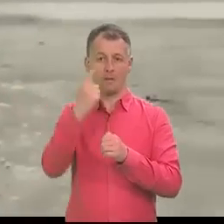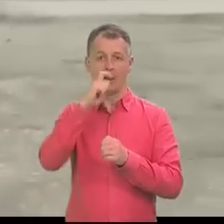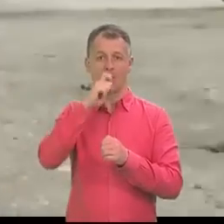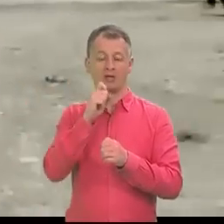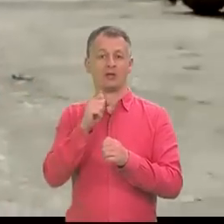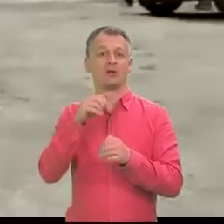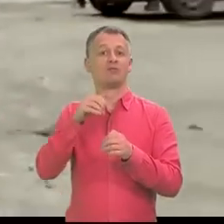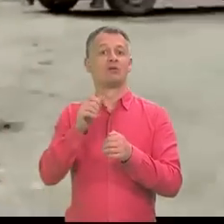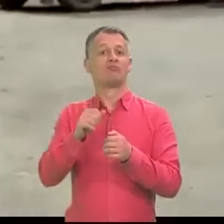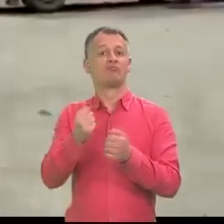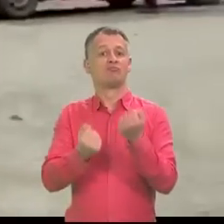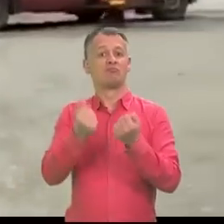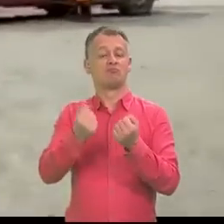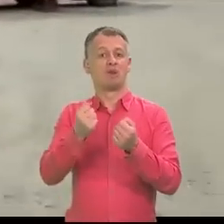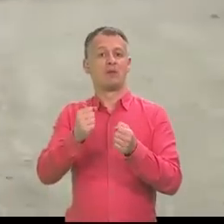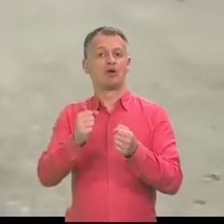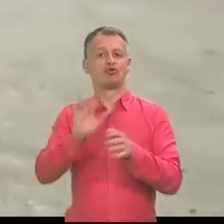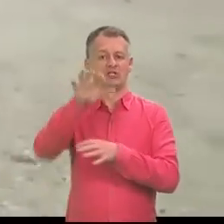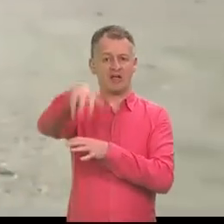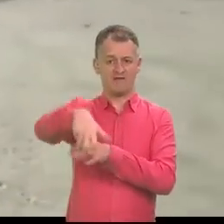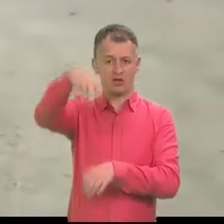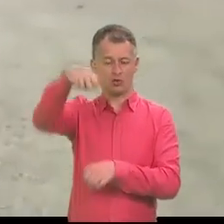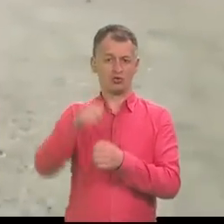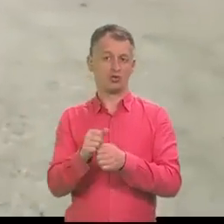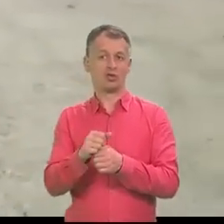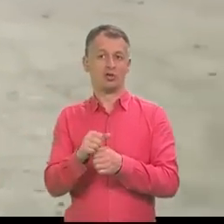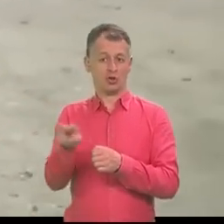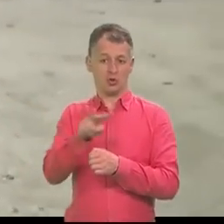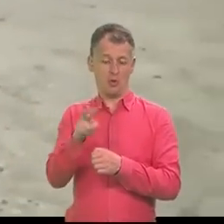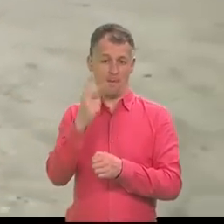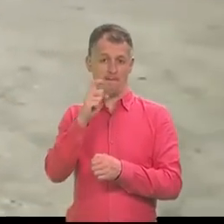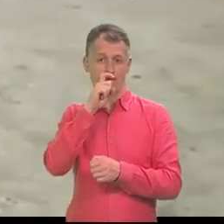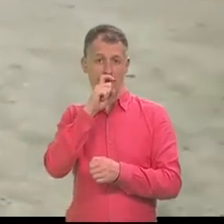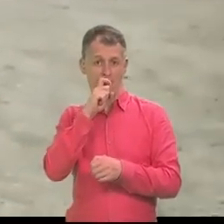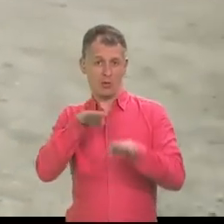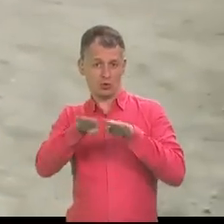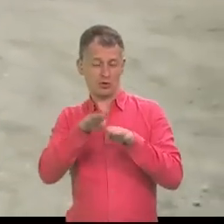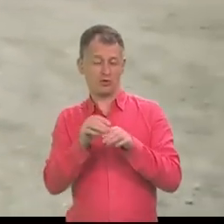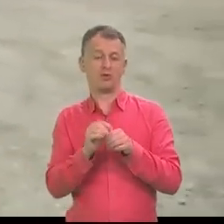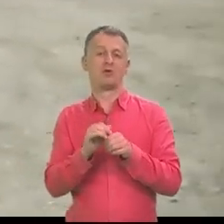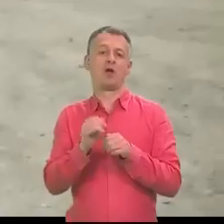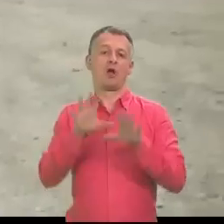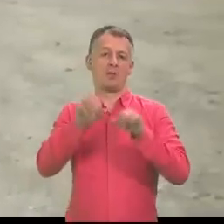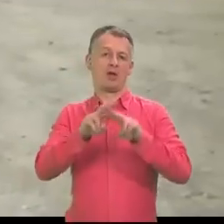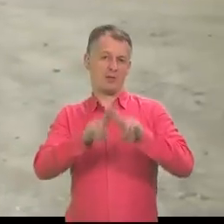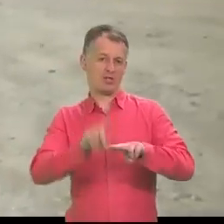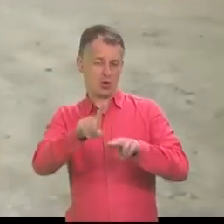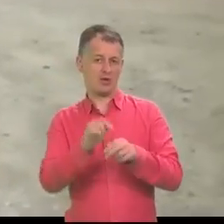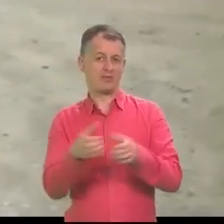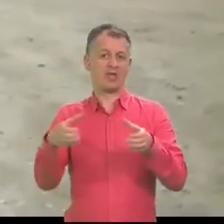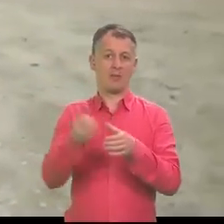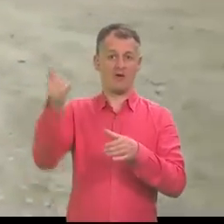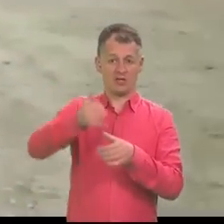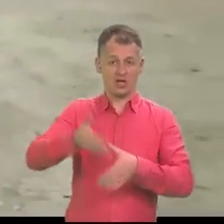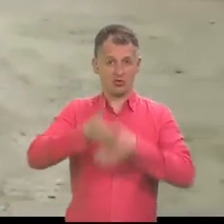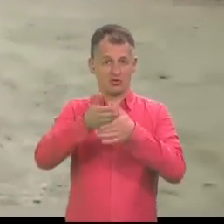moment, iar celălalt în apropiere. Amândoi au rămas captivi, iar echipele de intervenție sosite de urgență la fața locului cu greu au reușit